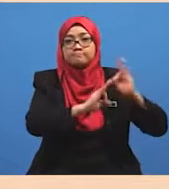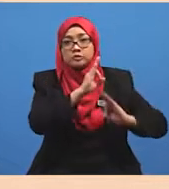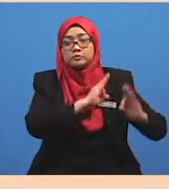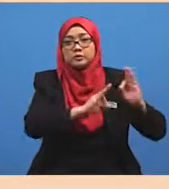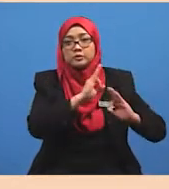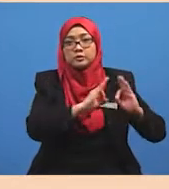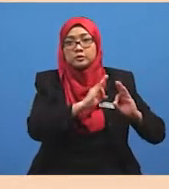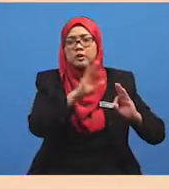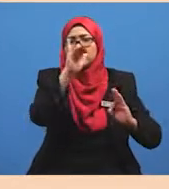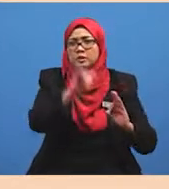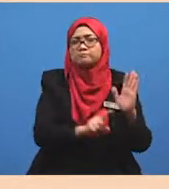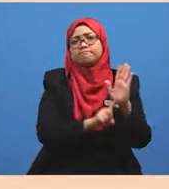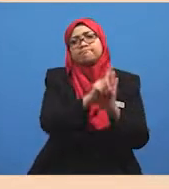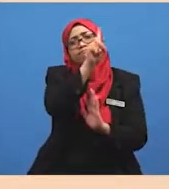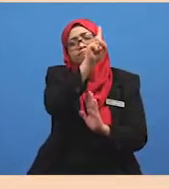inisiatif yang tinggi